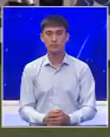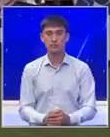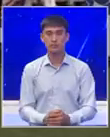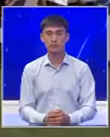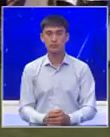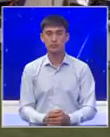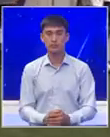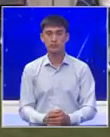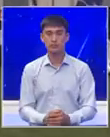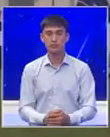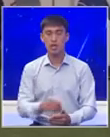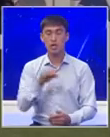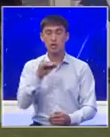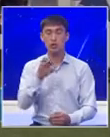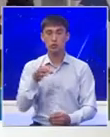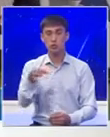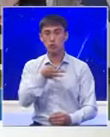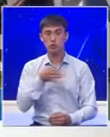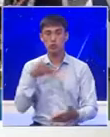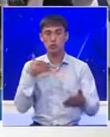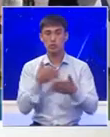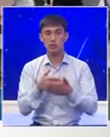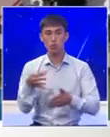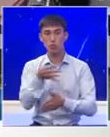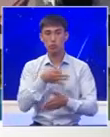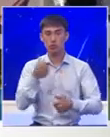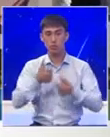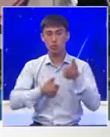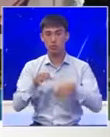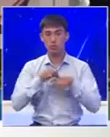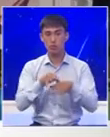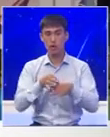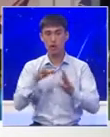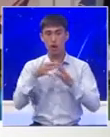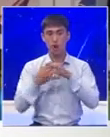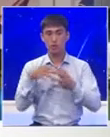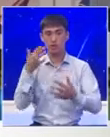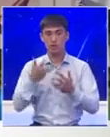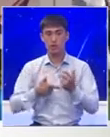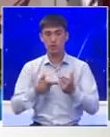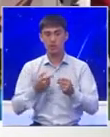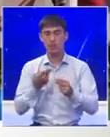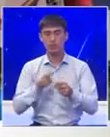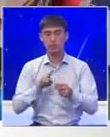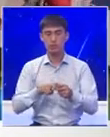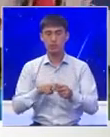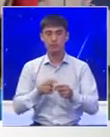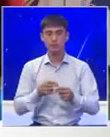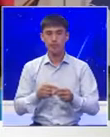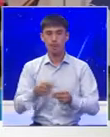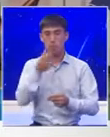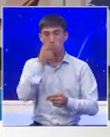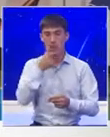Жетісу облысында осыға дейін өзіміздің облыстық чемпионат өткен ауылдар арасындағы. Бұл жерде жаңағы